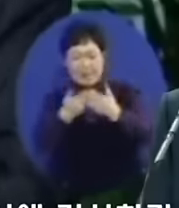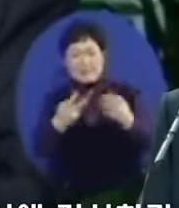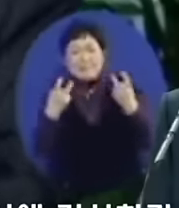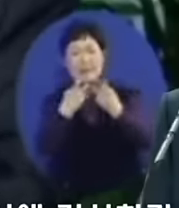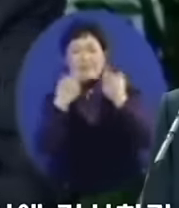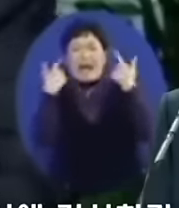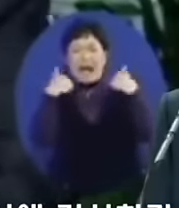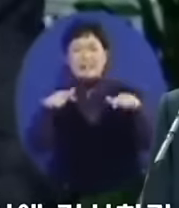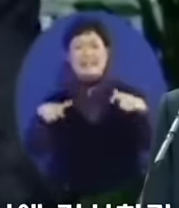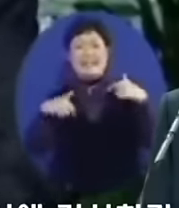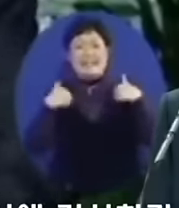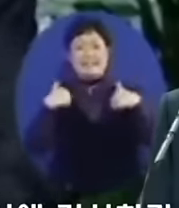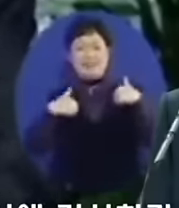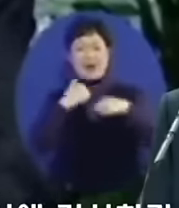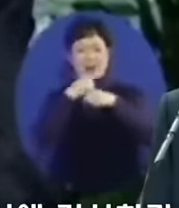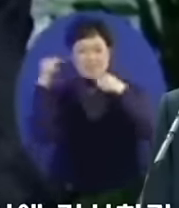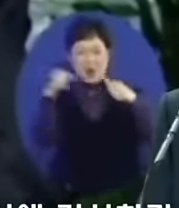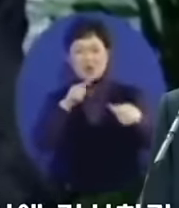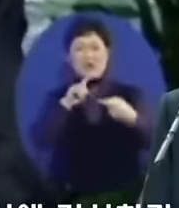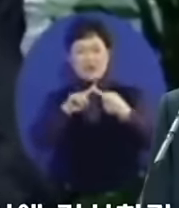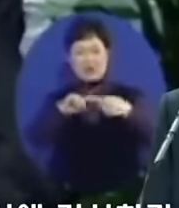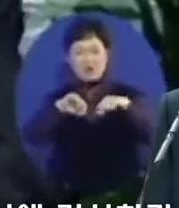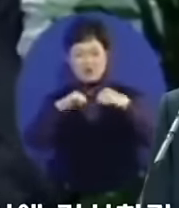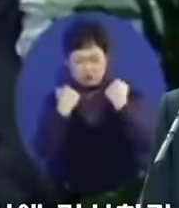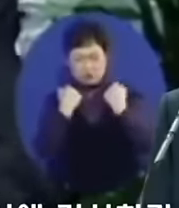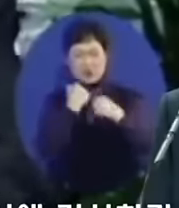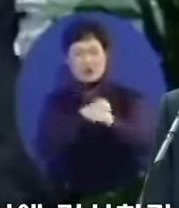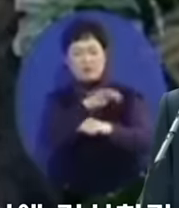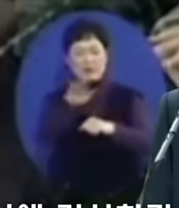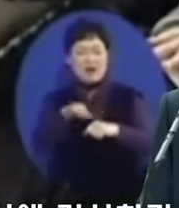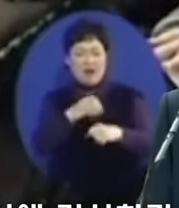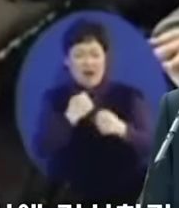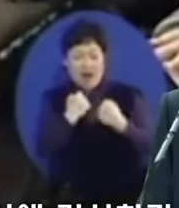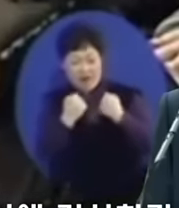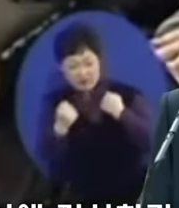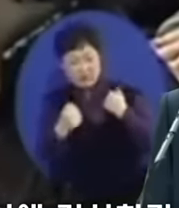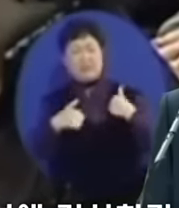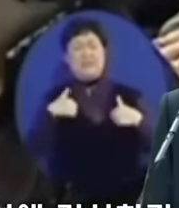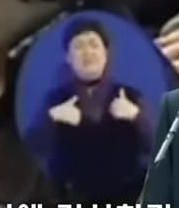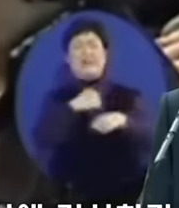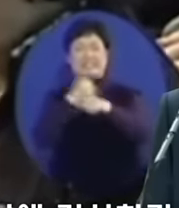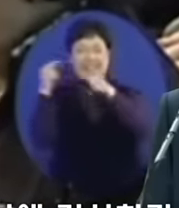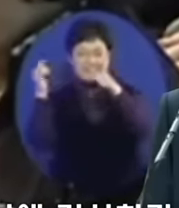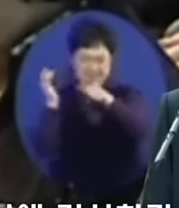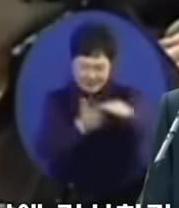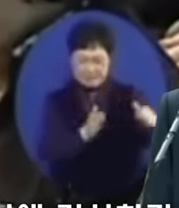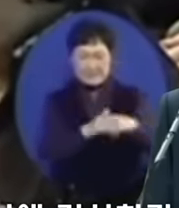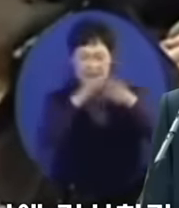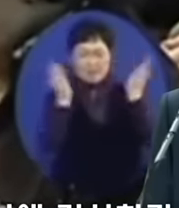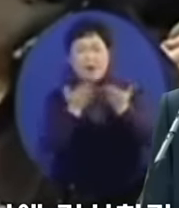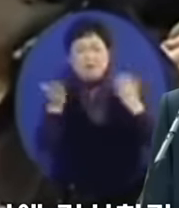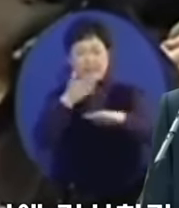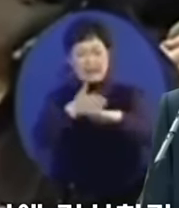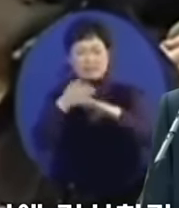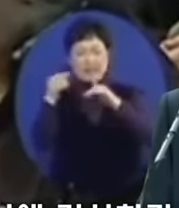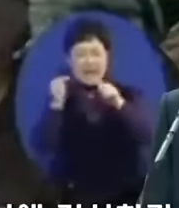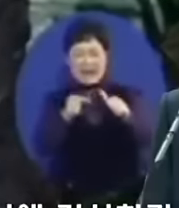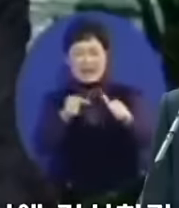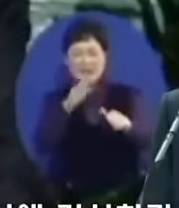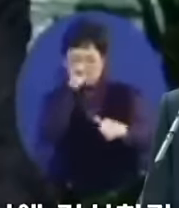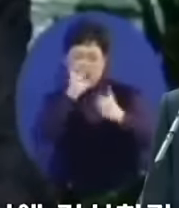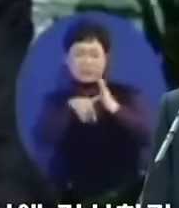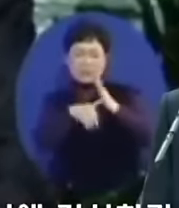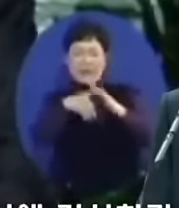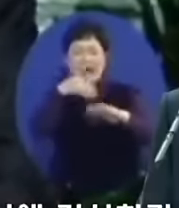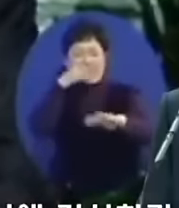항상 기뻐하라는 명령대로 순종해서 우리가 억지로라도 기뻐해야 되는 것입니다. 범사에 감사하라. 좋을 때만 감사하지